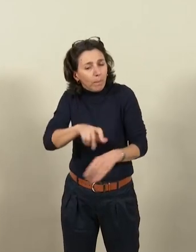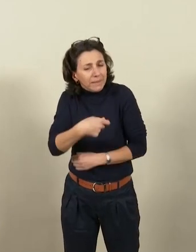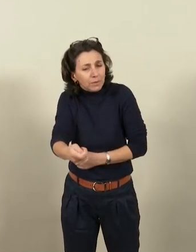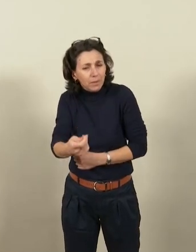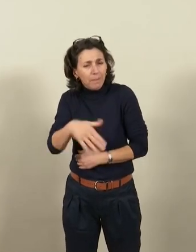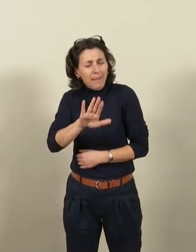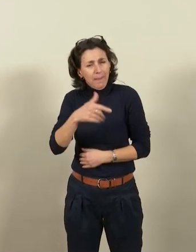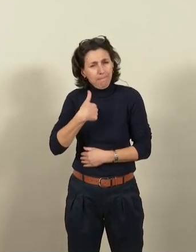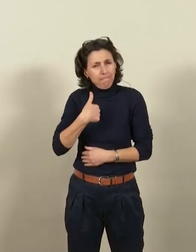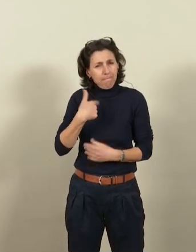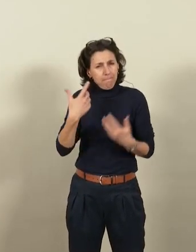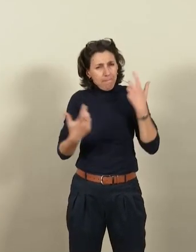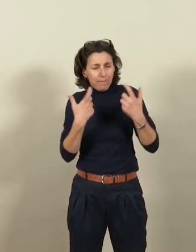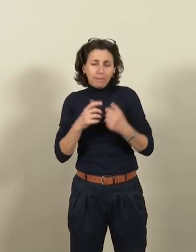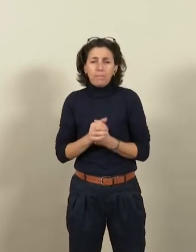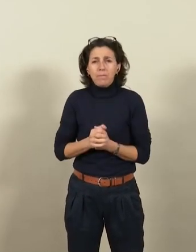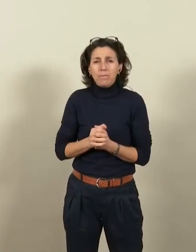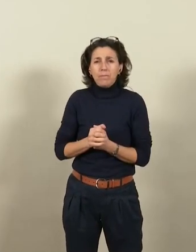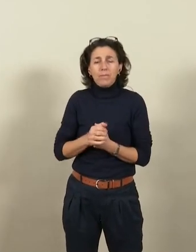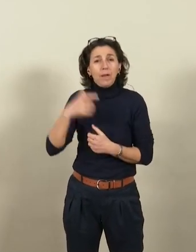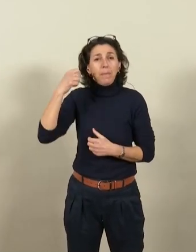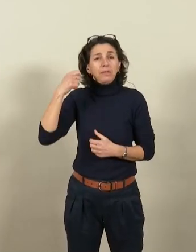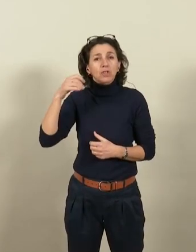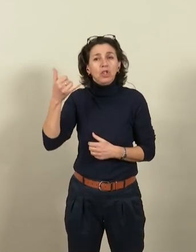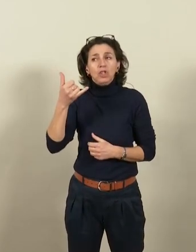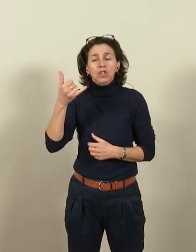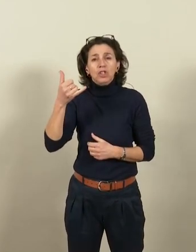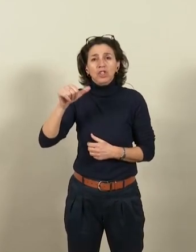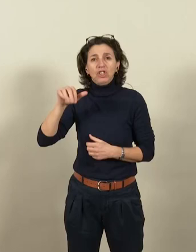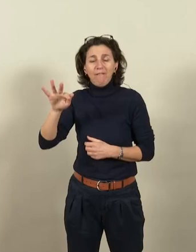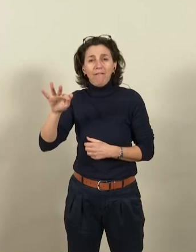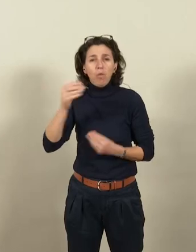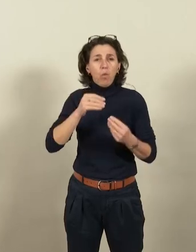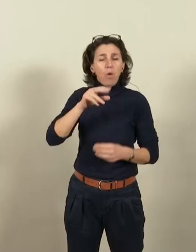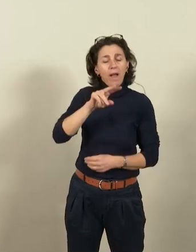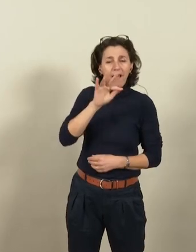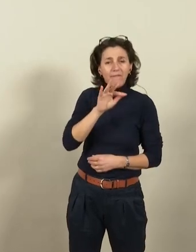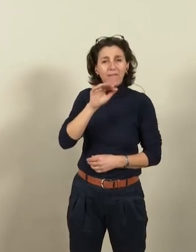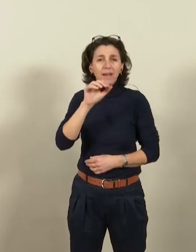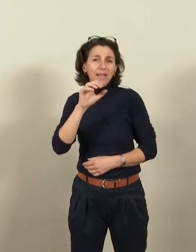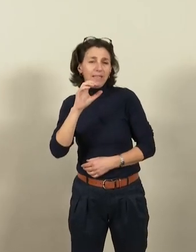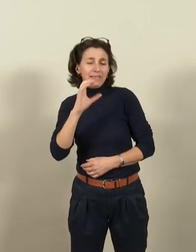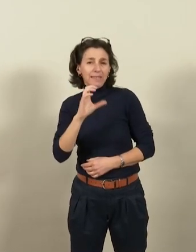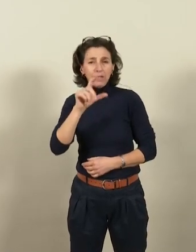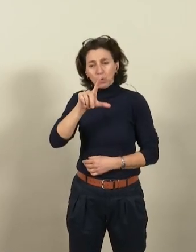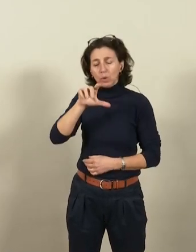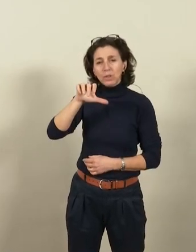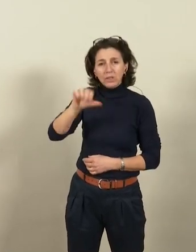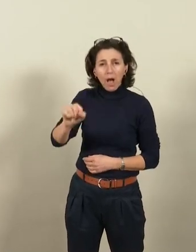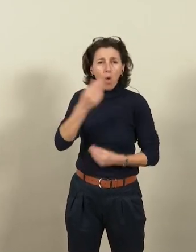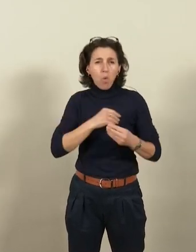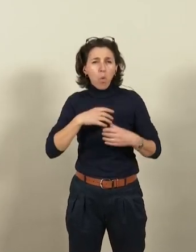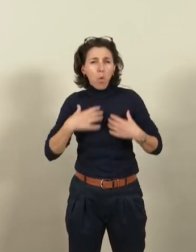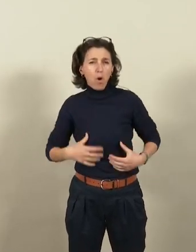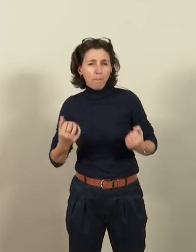du président de de la jave qui est devant l'écran s'il est là ou du fc2a ou du club de boxe le te miaoui ou le dauphin qui se dit